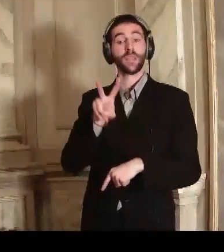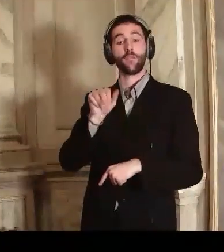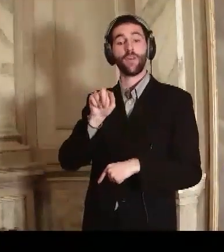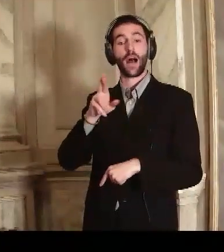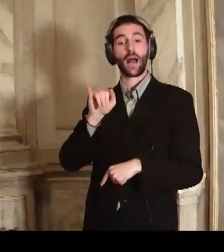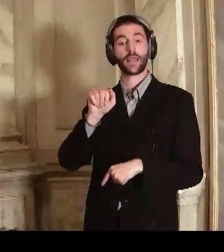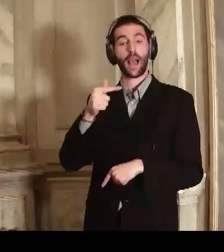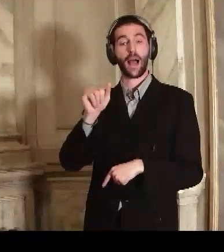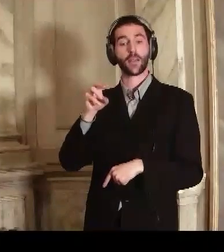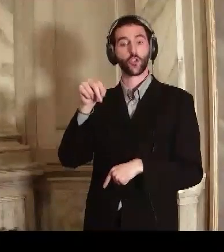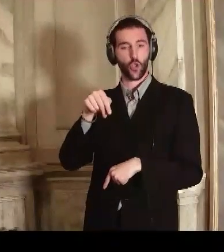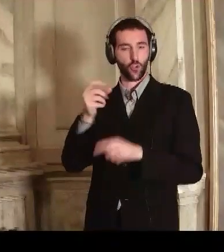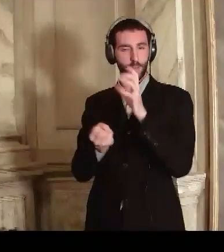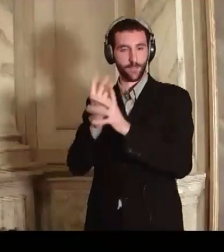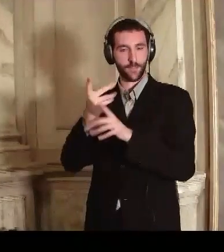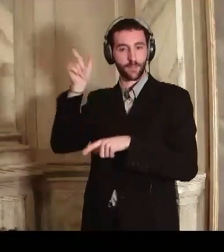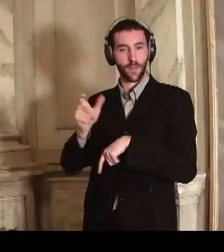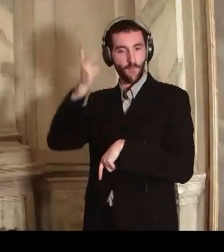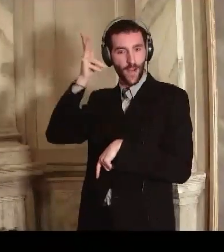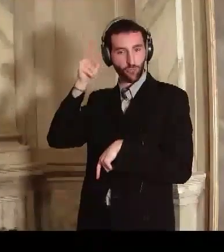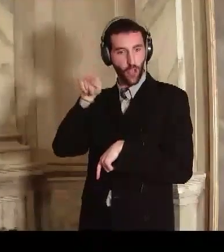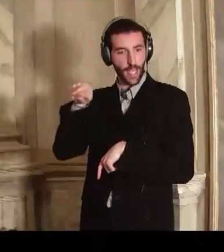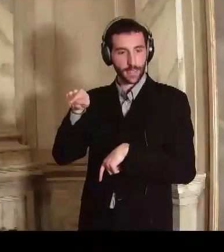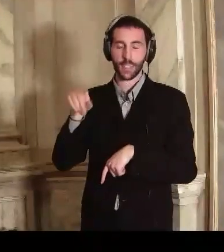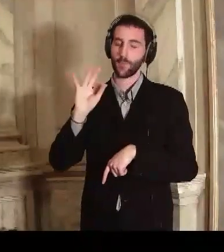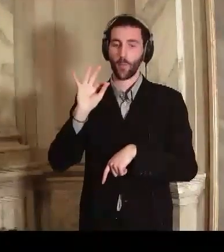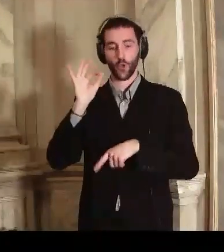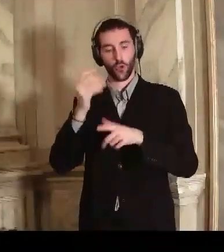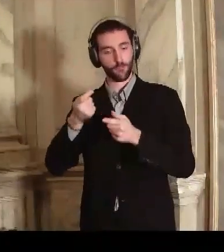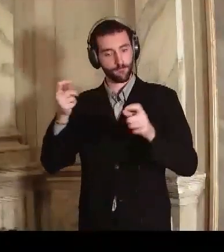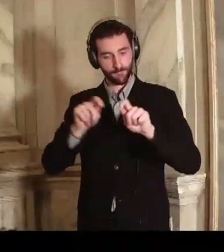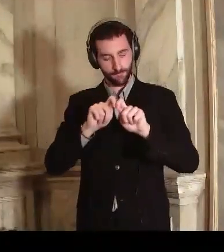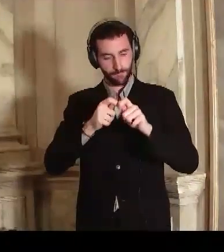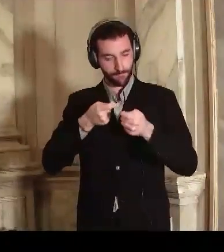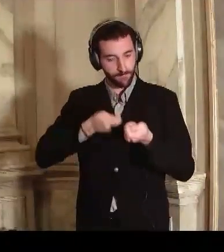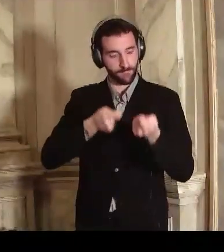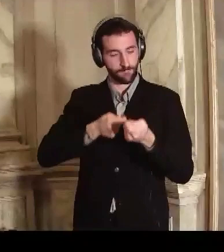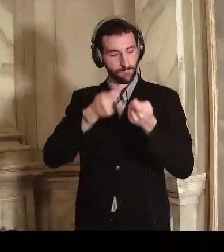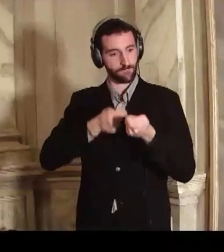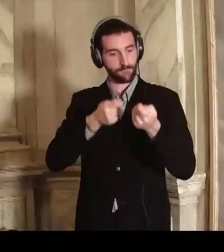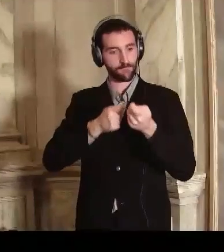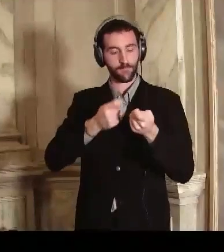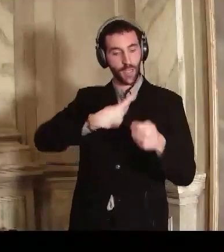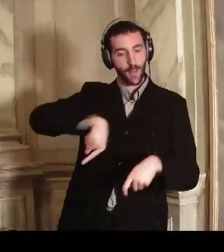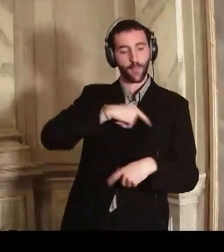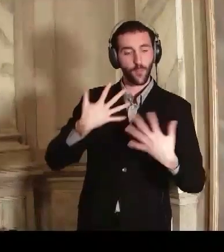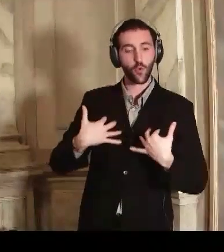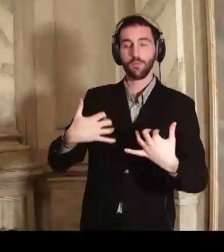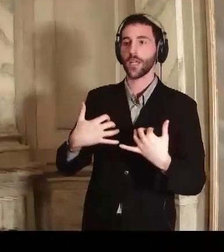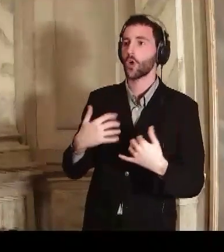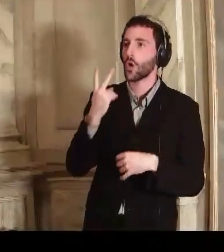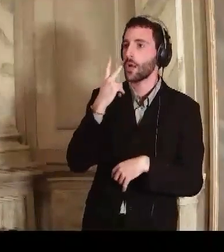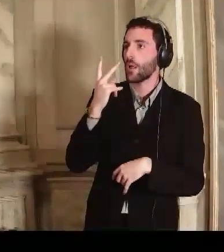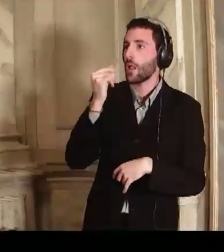Rachid Ouramadane metterà in scena in un'opera musicale estrema al limite della trance due